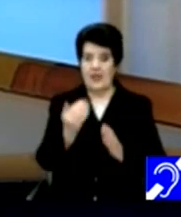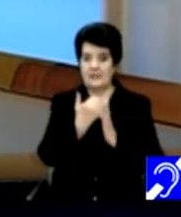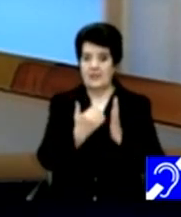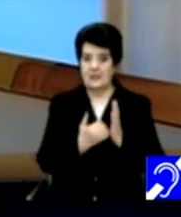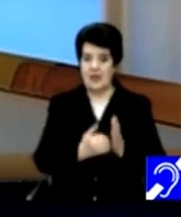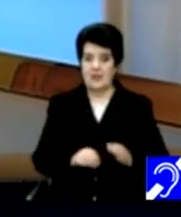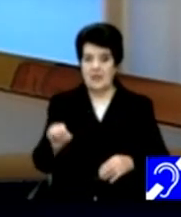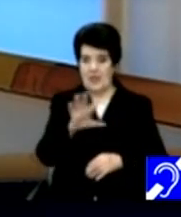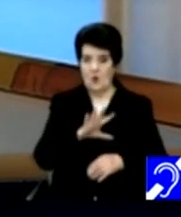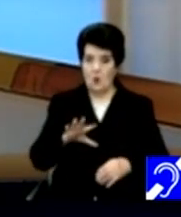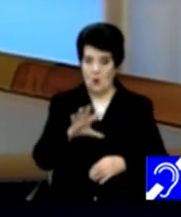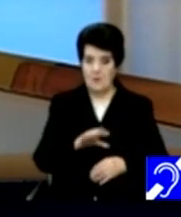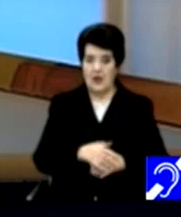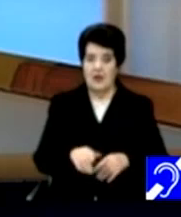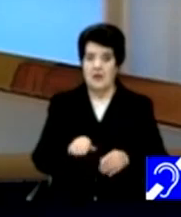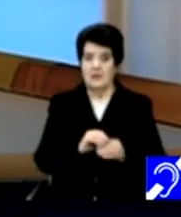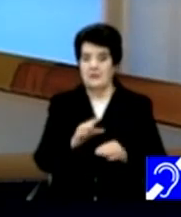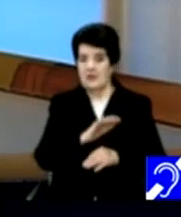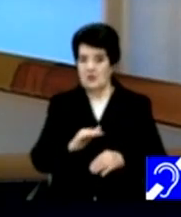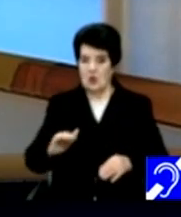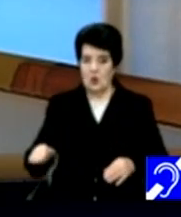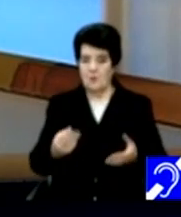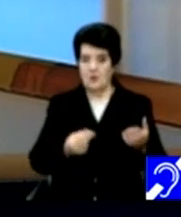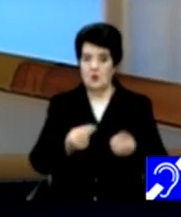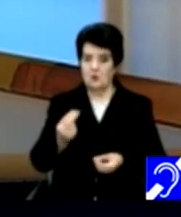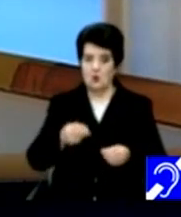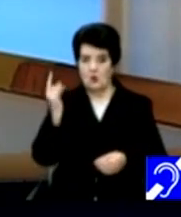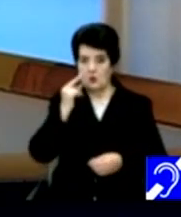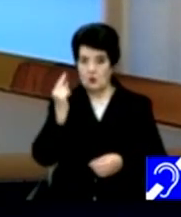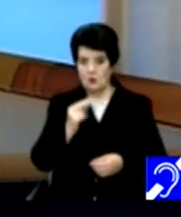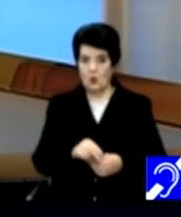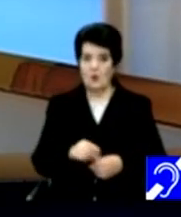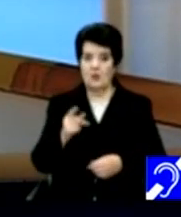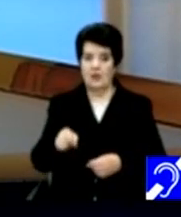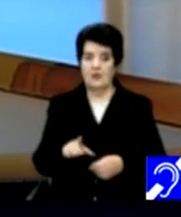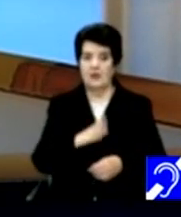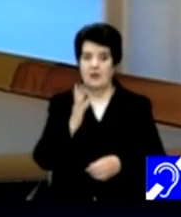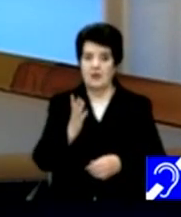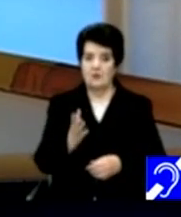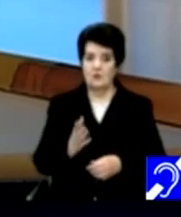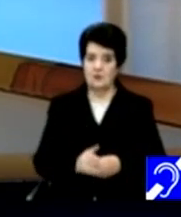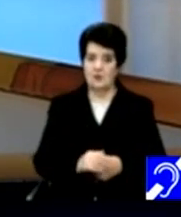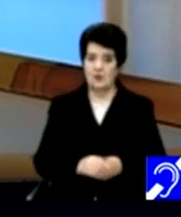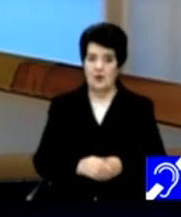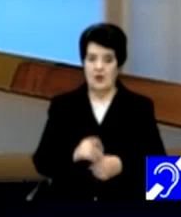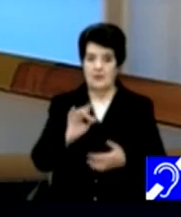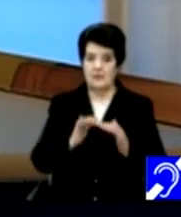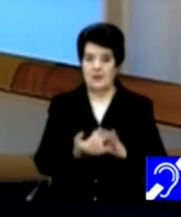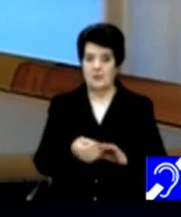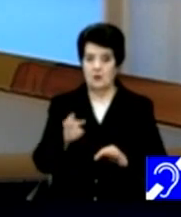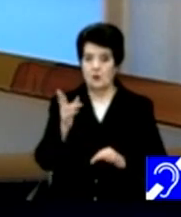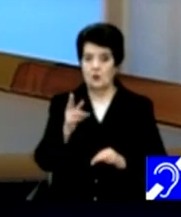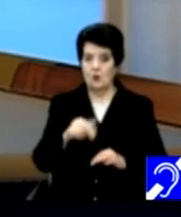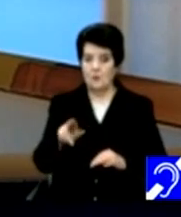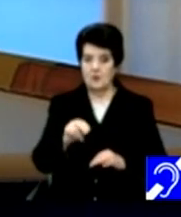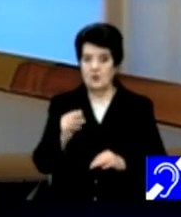ca zeci de copii să aibă condiții excelente de joacă și studiu. La ceremonia de inaugurare a grădiniței Alunelul din satul Grădiște,